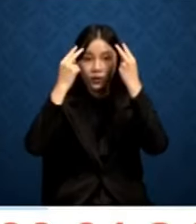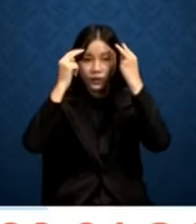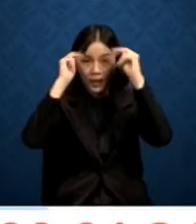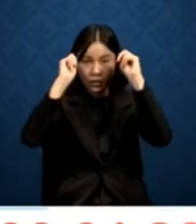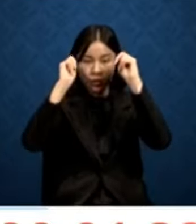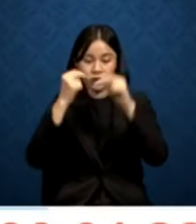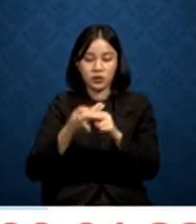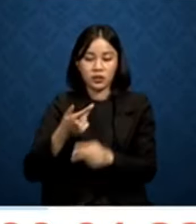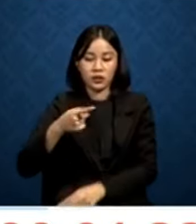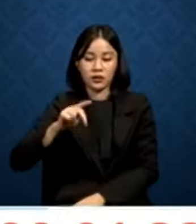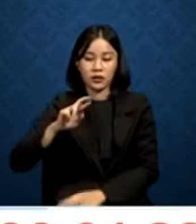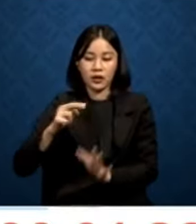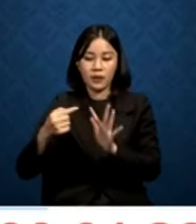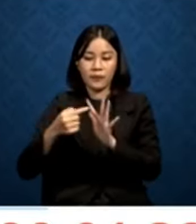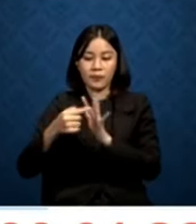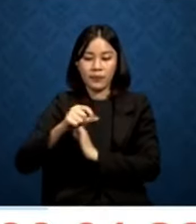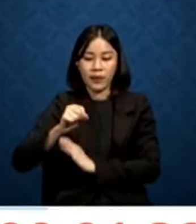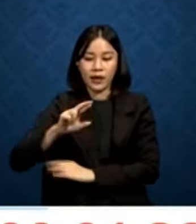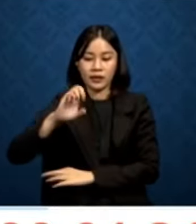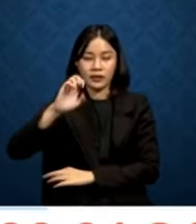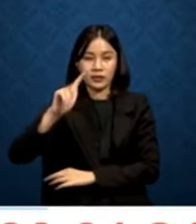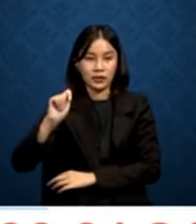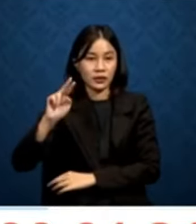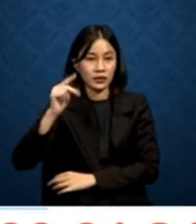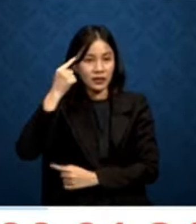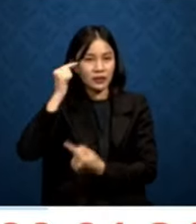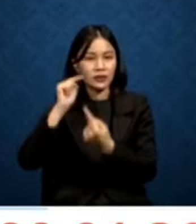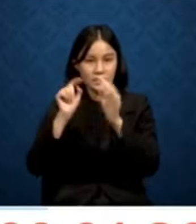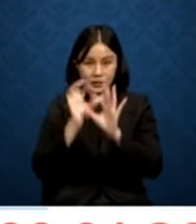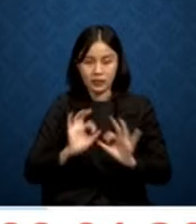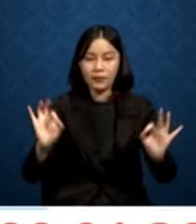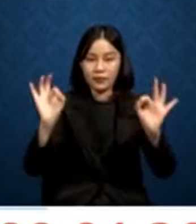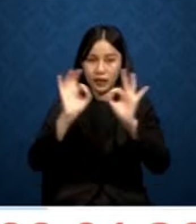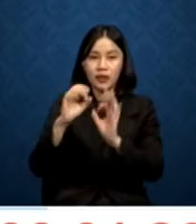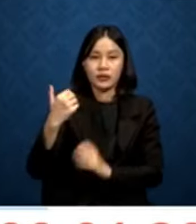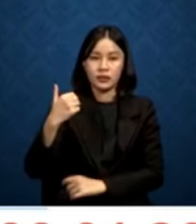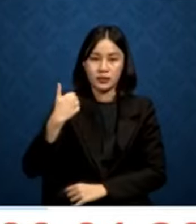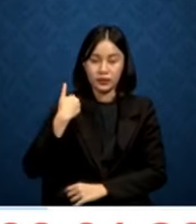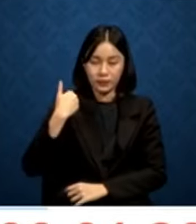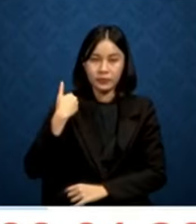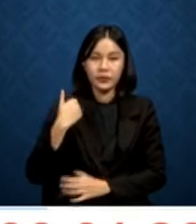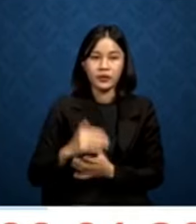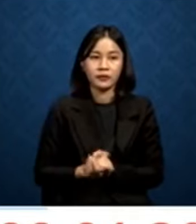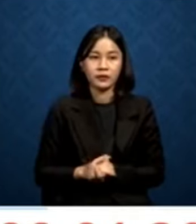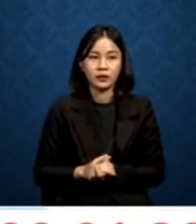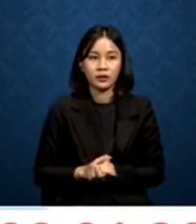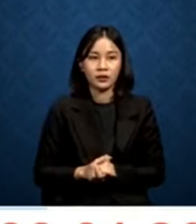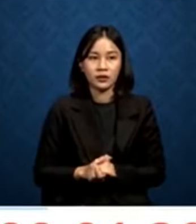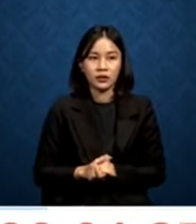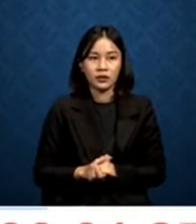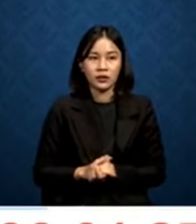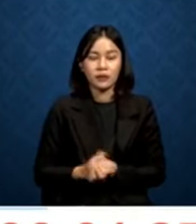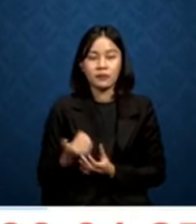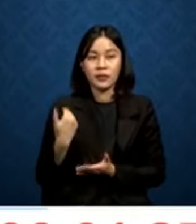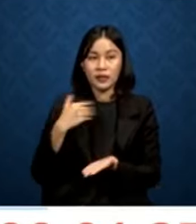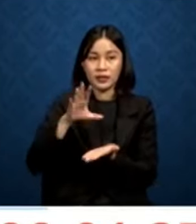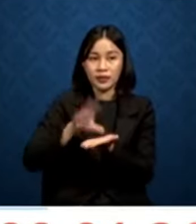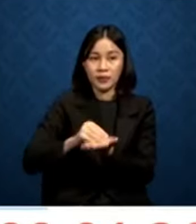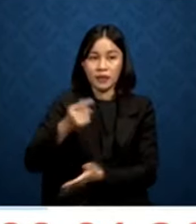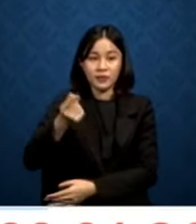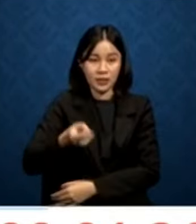ประเศร์จรลรงทองให้ควสรคเปอยมากท่านนายุณตรีกใหควสำคัในสรางข้อเทจจรง